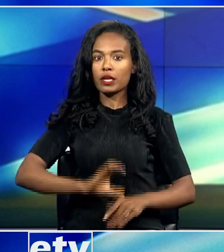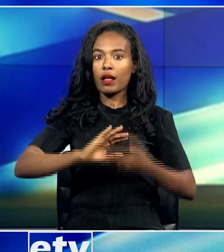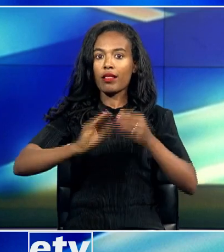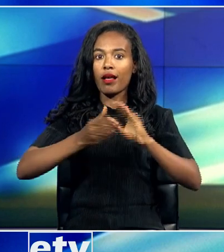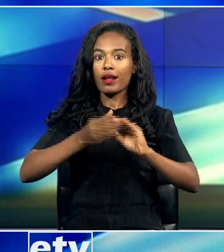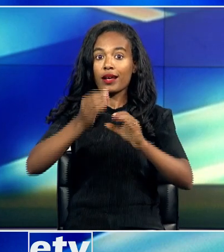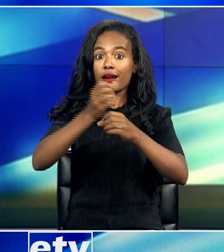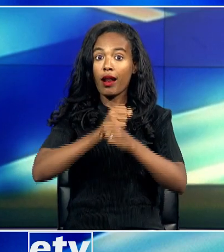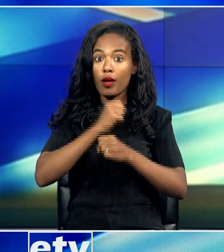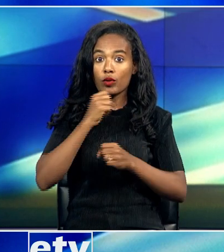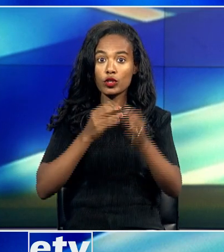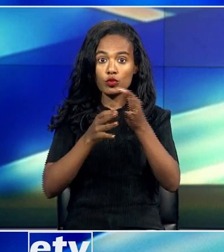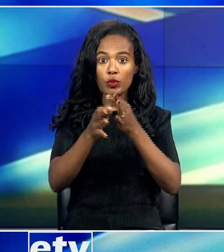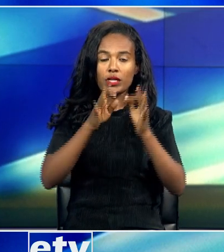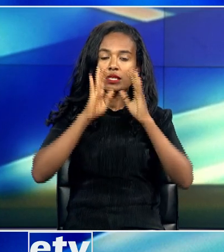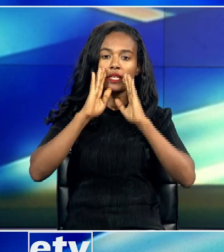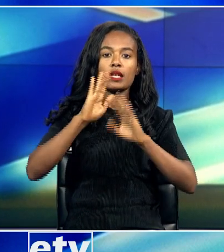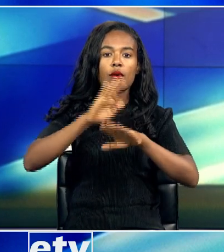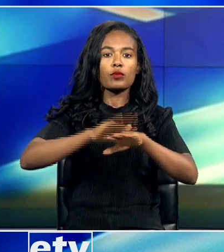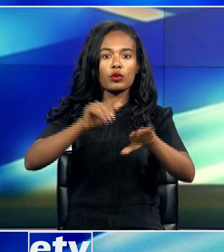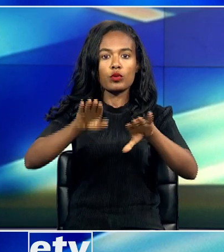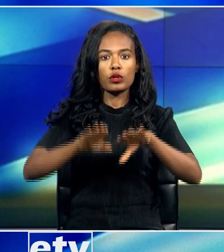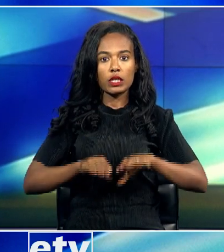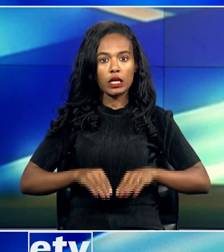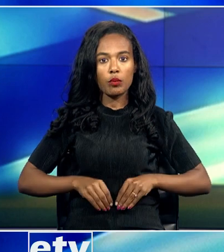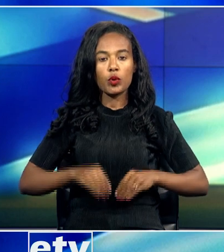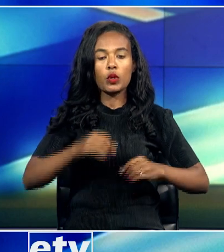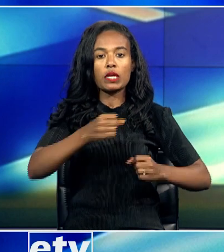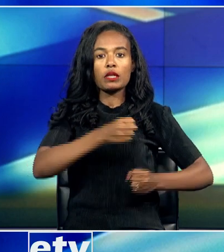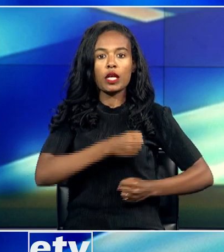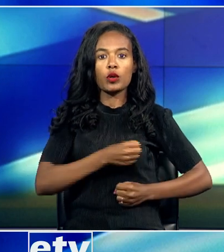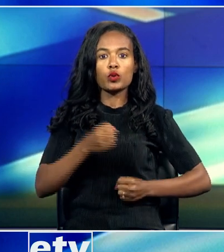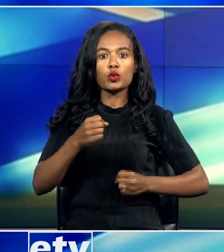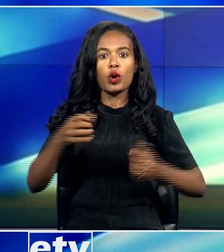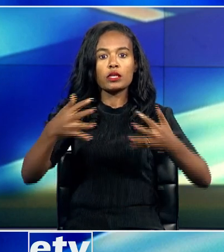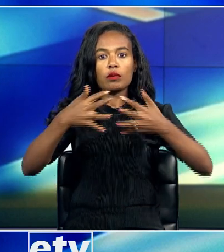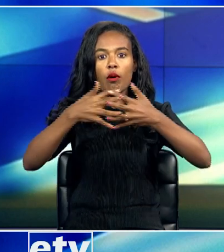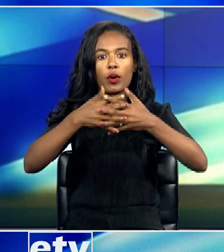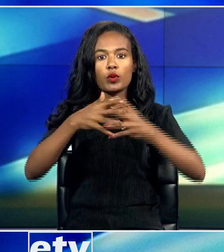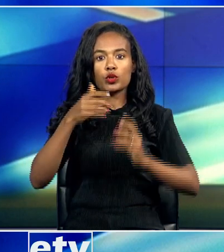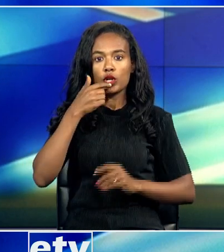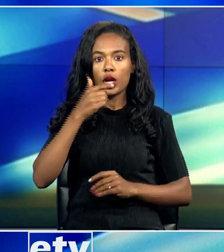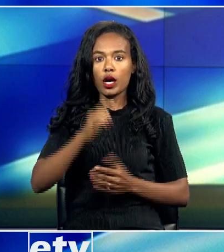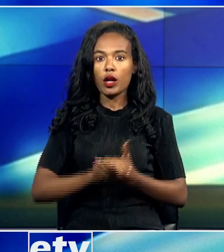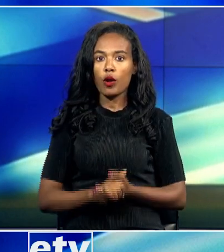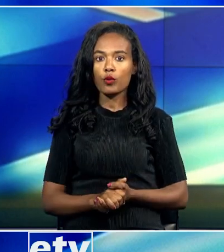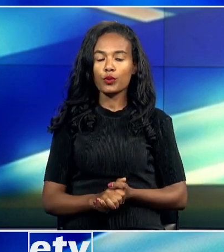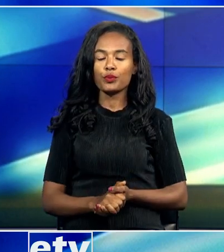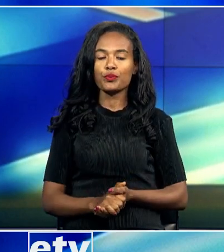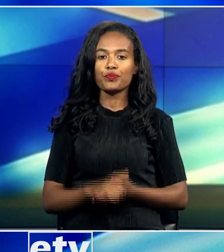እንዳላወረሳቸው በመግለጽ የሰላም ጥሪውን እንደተቀበሉ የታጣቂዎቹ አስተባባሪዎች ይናገራሉ።